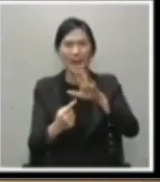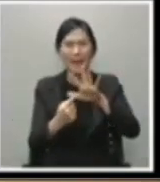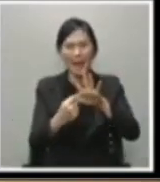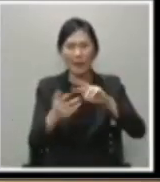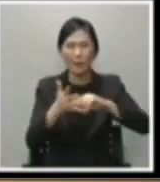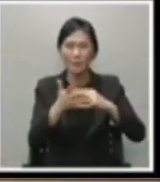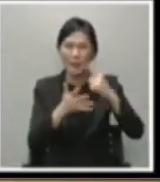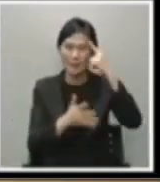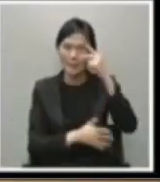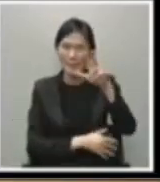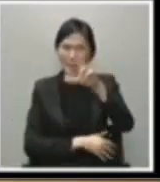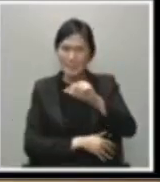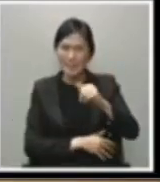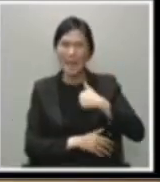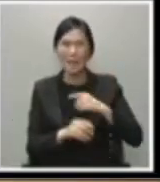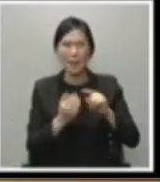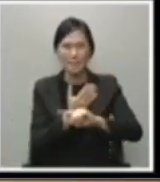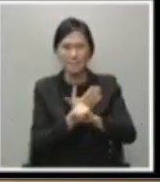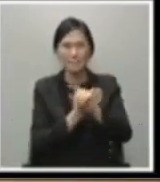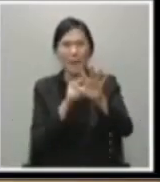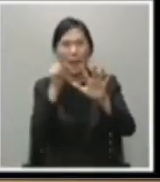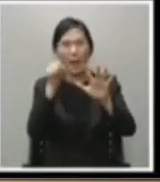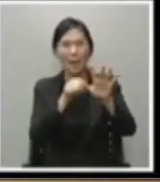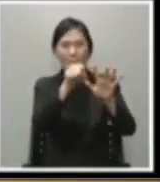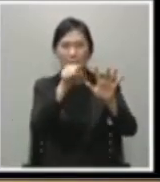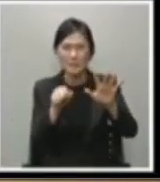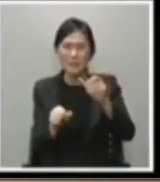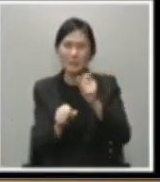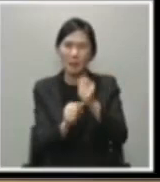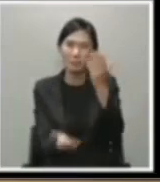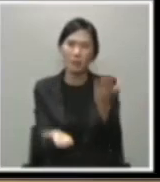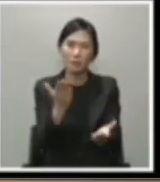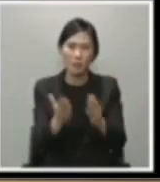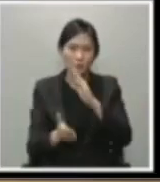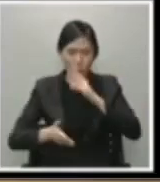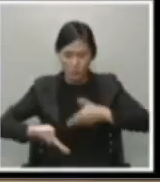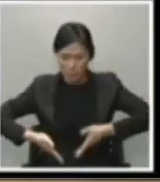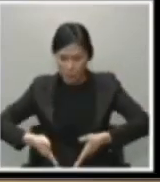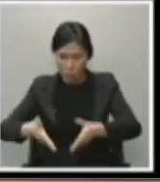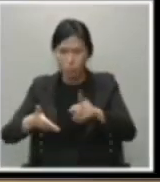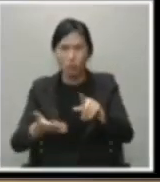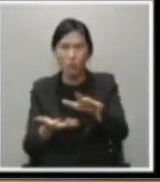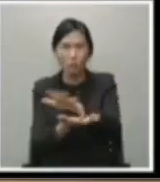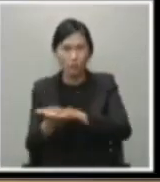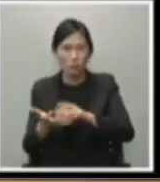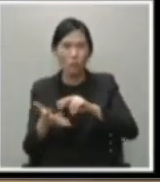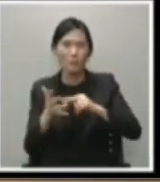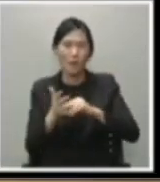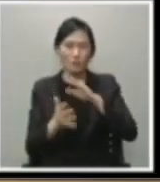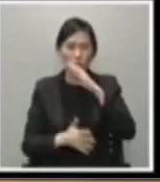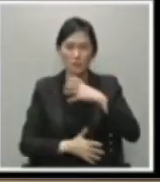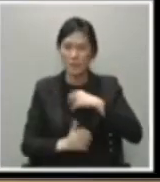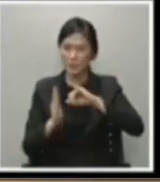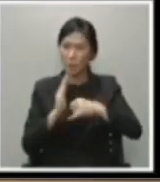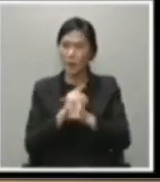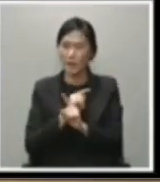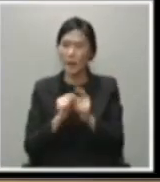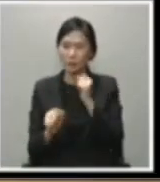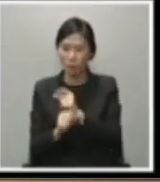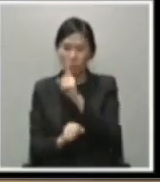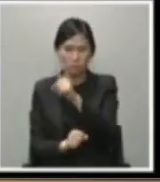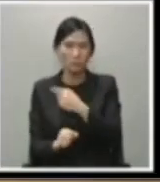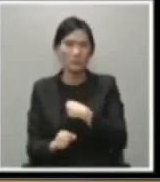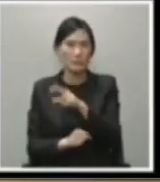งใช้น้ำยาง 5% ทำถนนที่ไหนใช้น้ำยางที่นั่นนะครับทำถนนที่ไหนใช้น้ำย